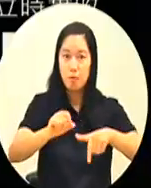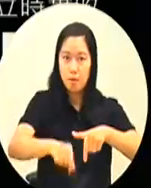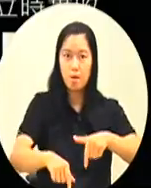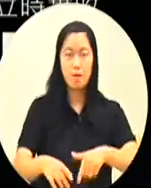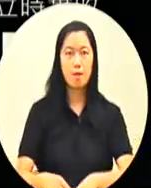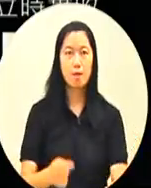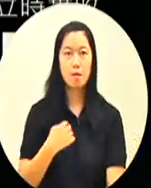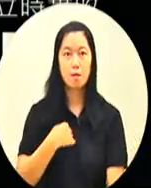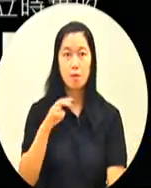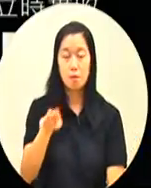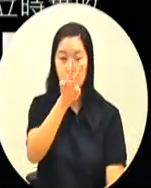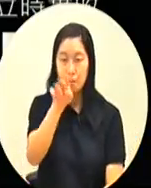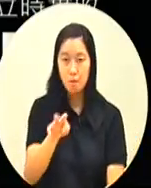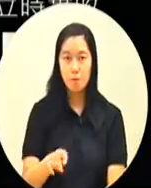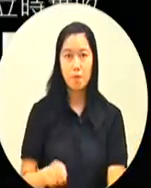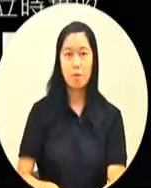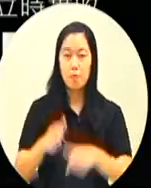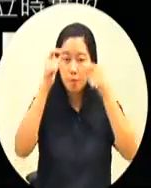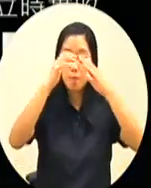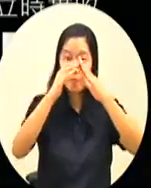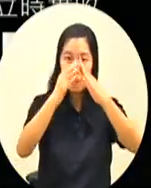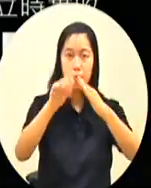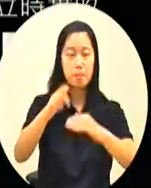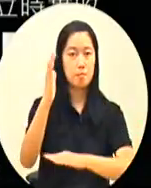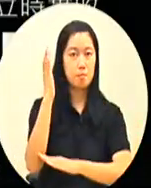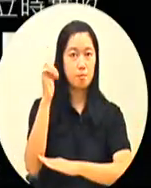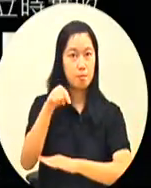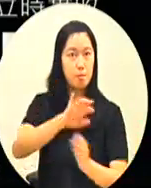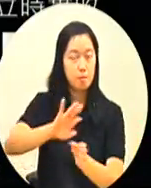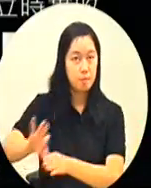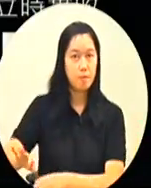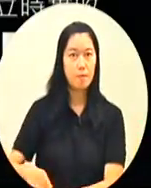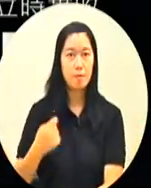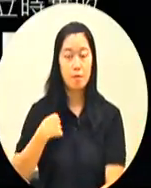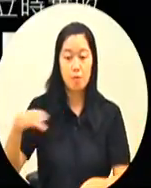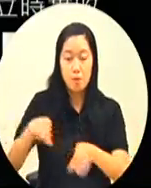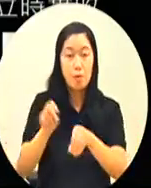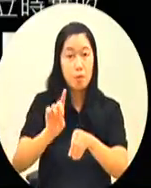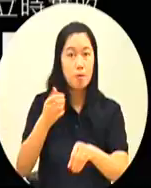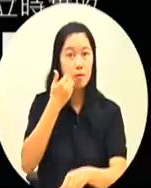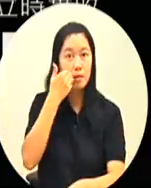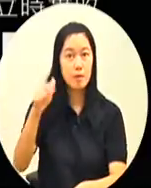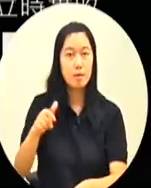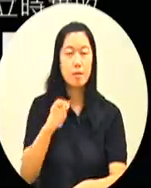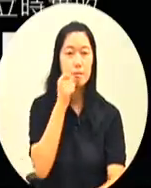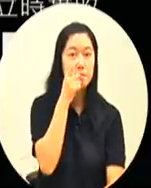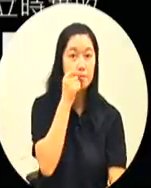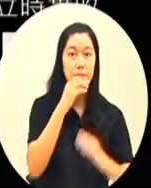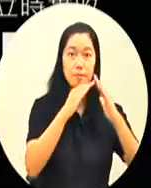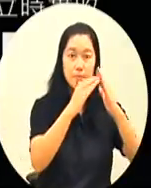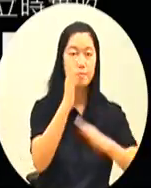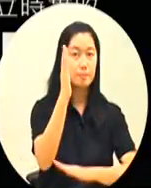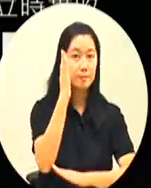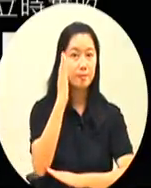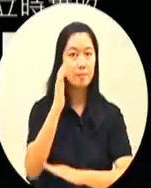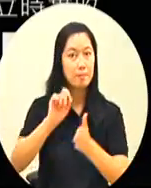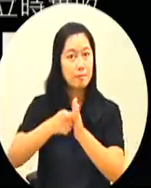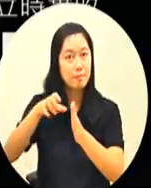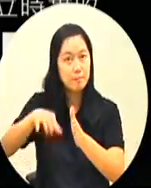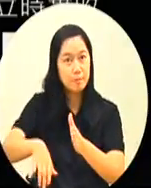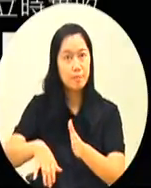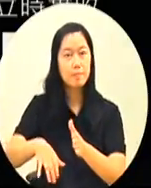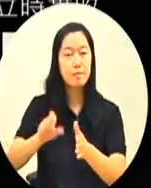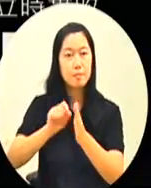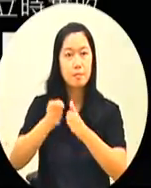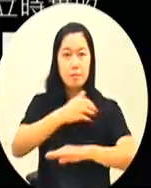实我们要看一下，其实除了高雄市政府以外，其实我们当时是结合了南部包括台南市、嘉义市、嘉义